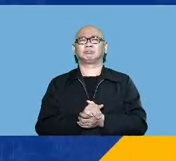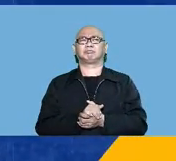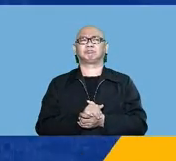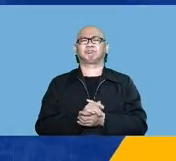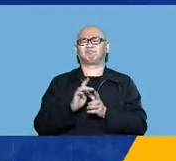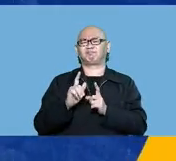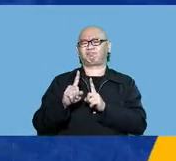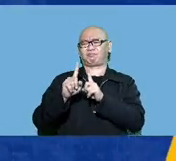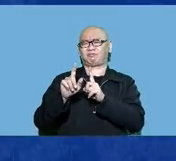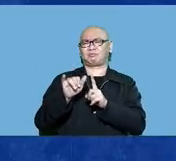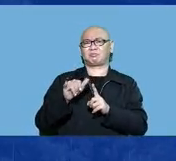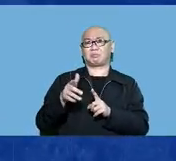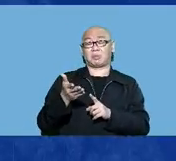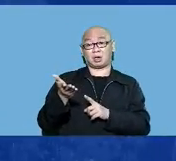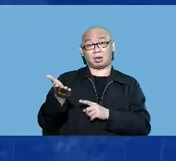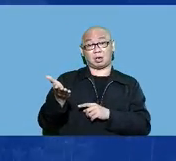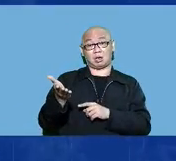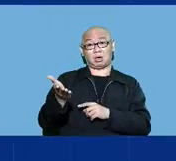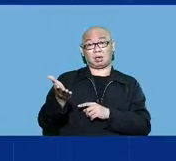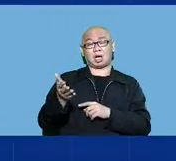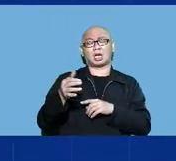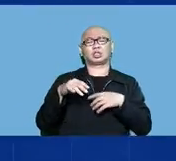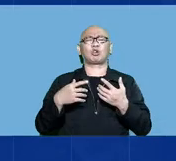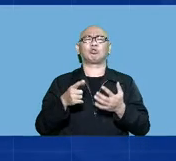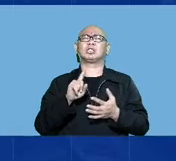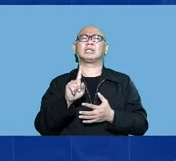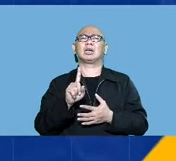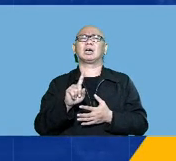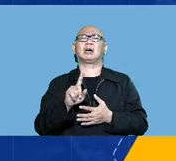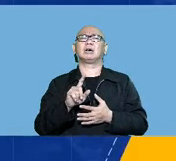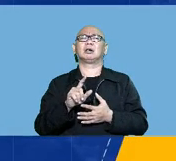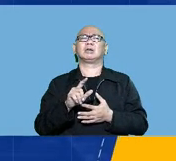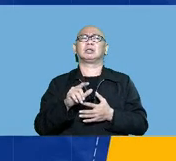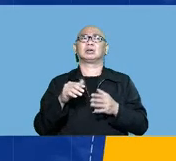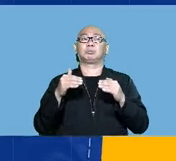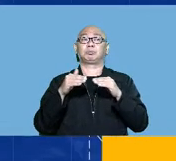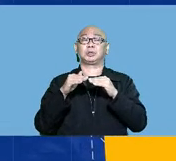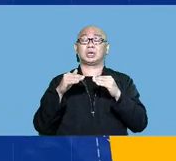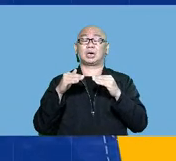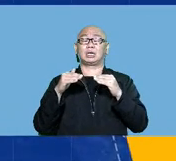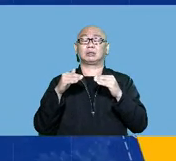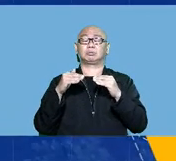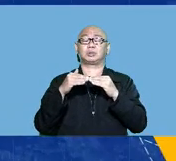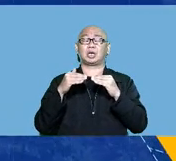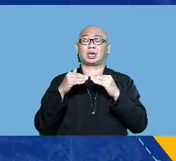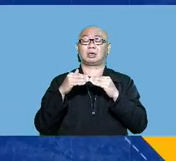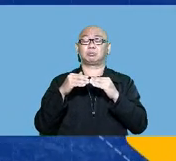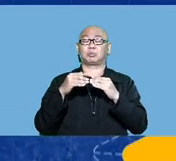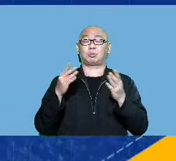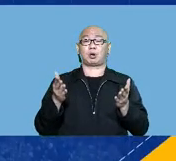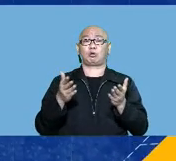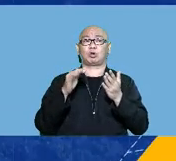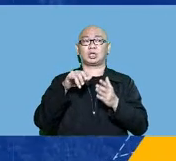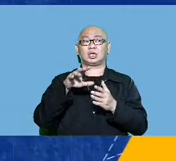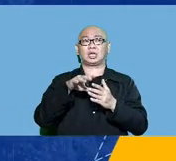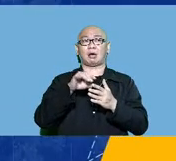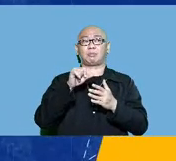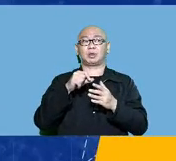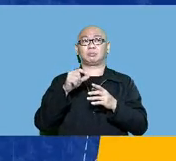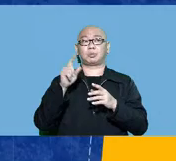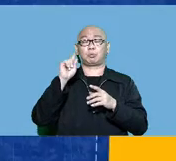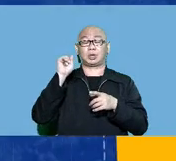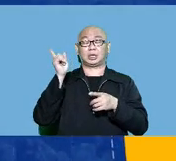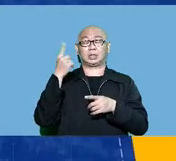berpihak kepada mereka ataukah tidak? Kebijakan pembangunan yang diambil oleh